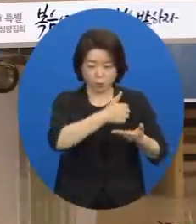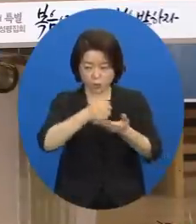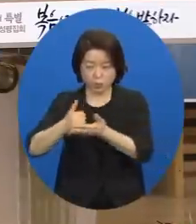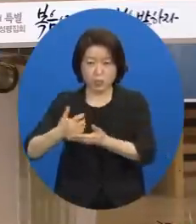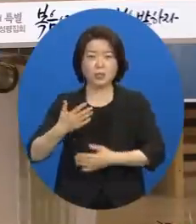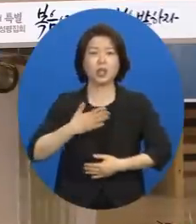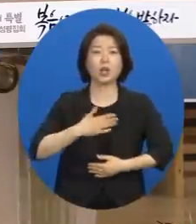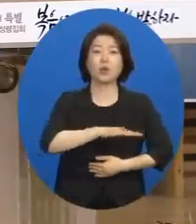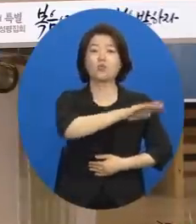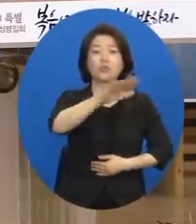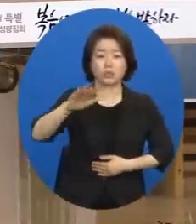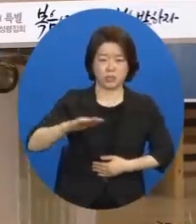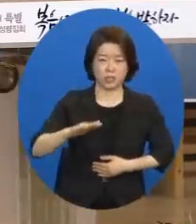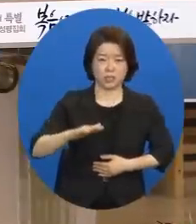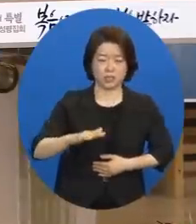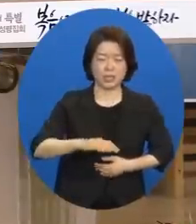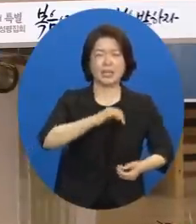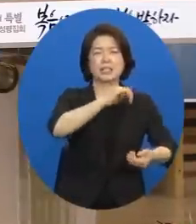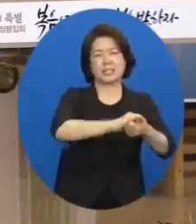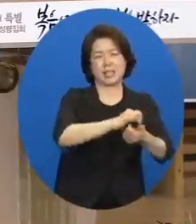인생은 유한하고